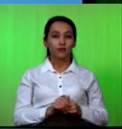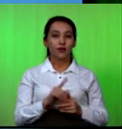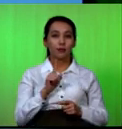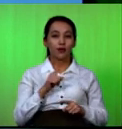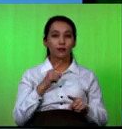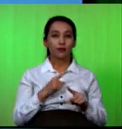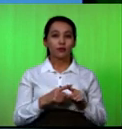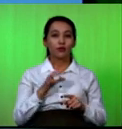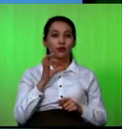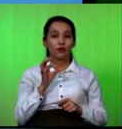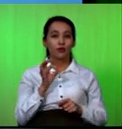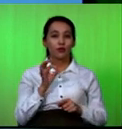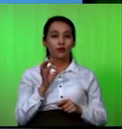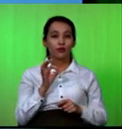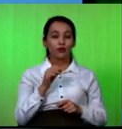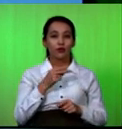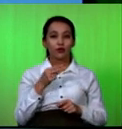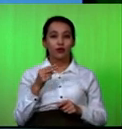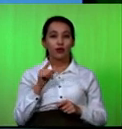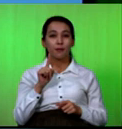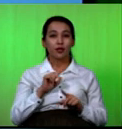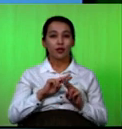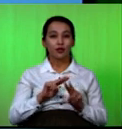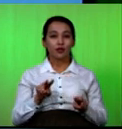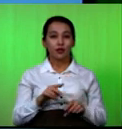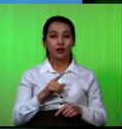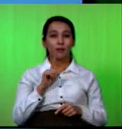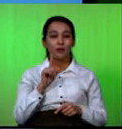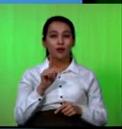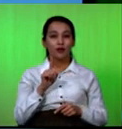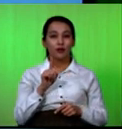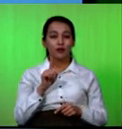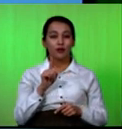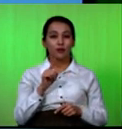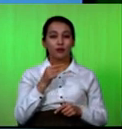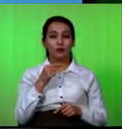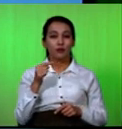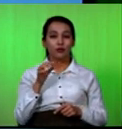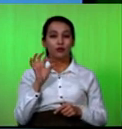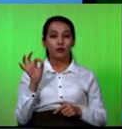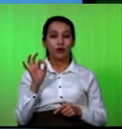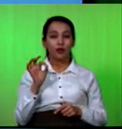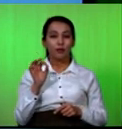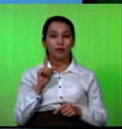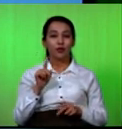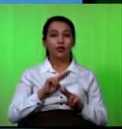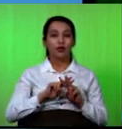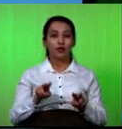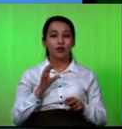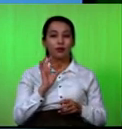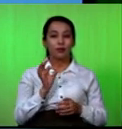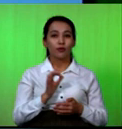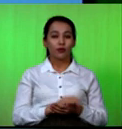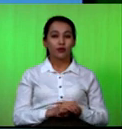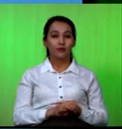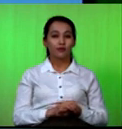1 bilan 0 ning yig'indisi 1 ga teng. 1 bilan 0 ning ayirmasi ham 1 ga teng.